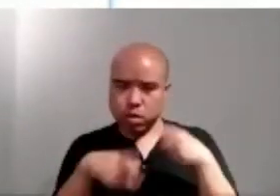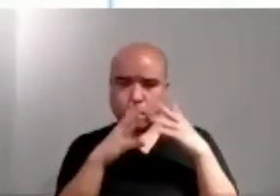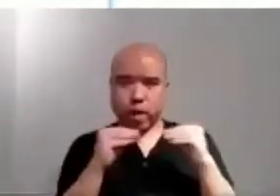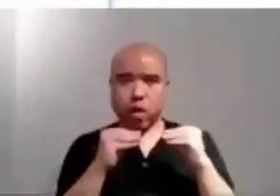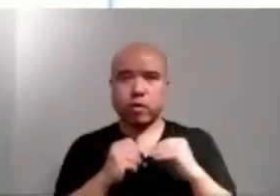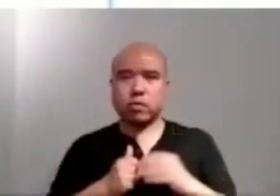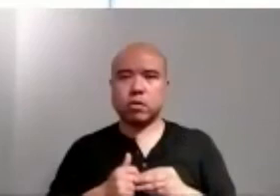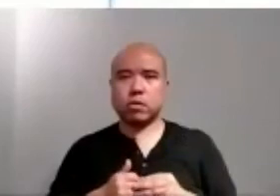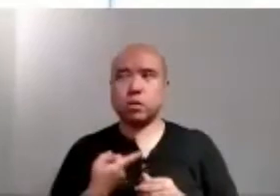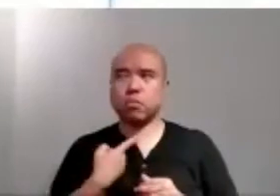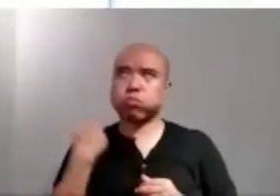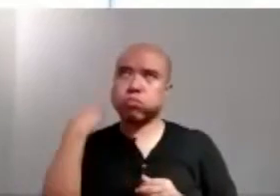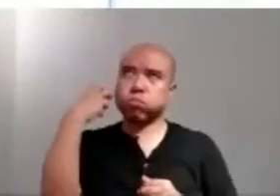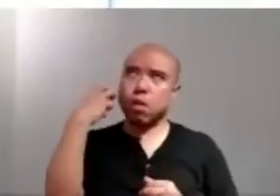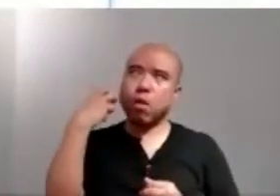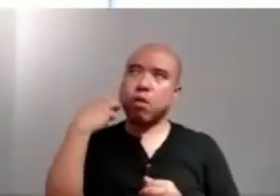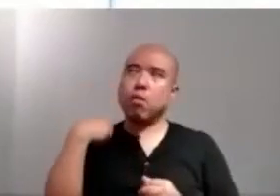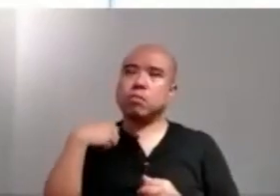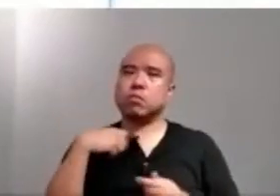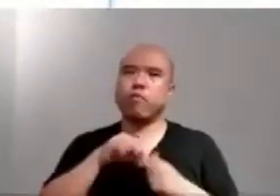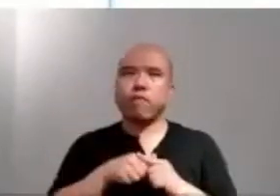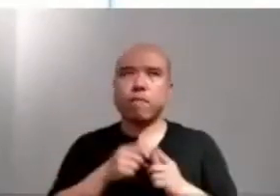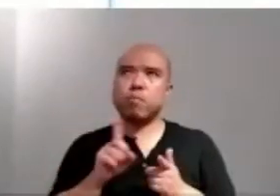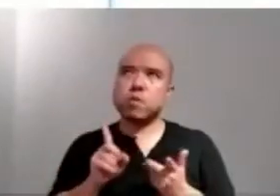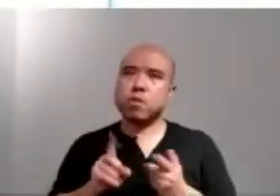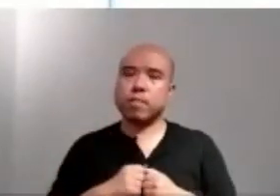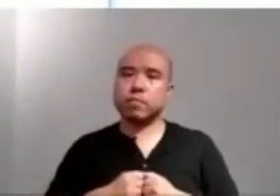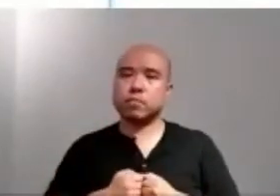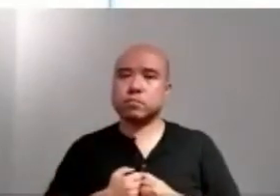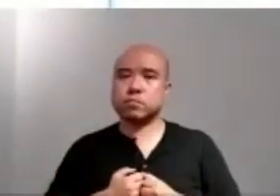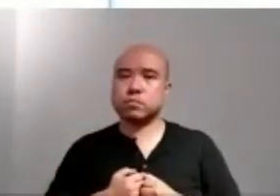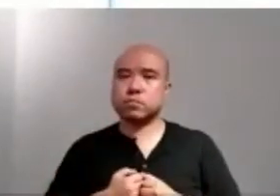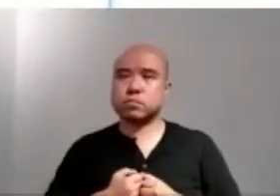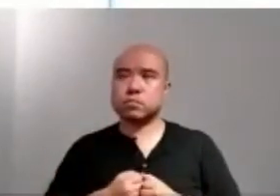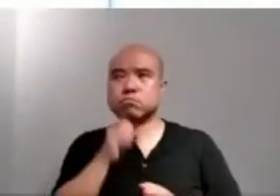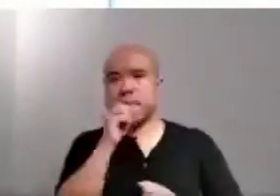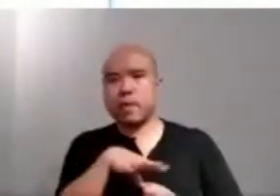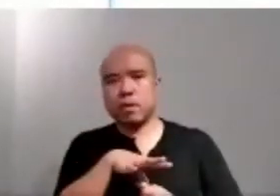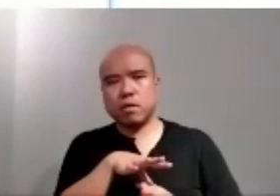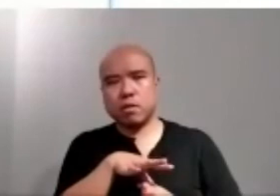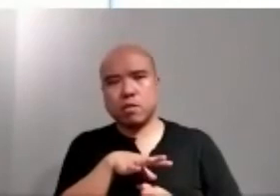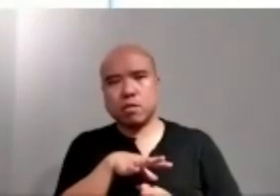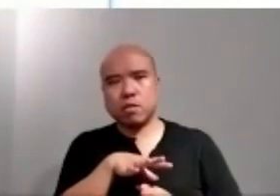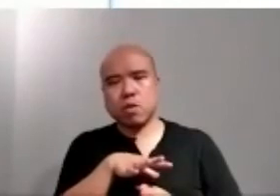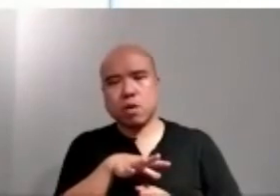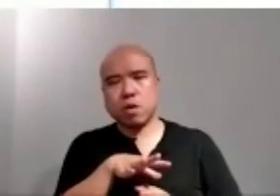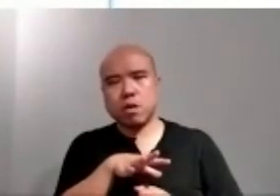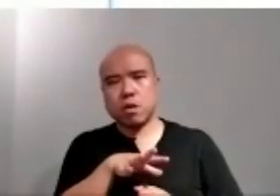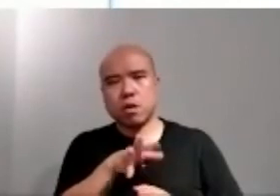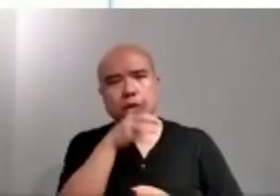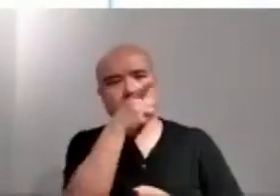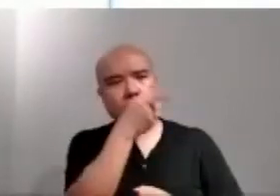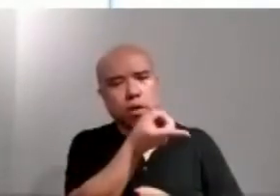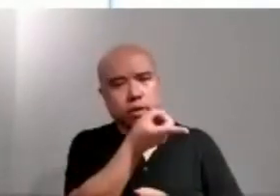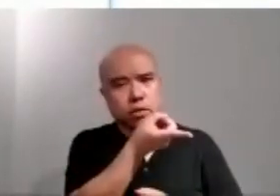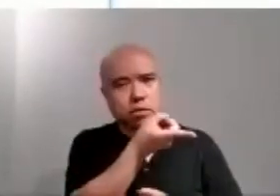都諗咗好耐要點樣入手啦。咁首先都要問啦，有啲乜嘢咧係少數族裔同埋本地青少年